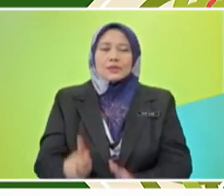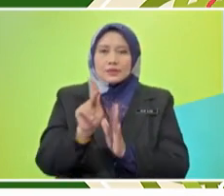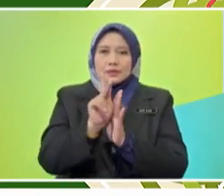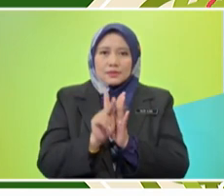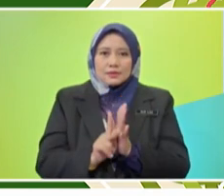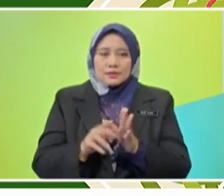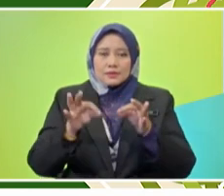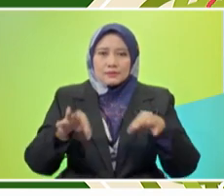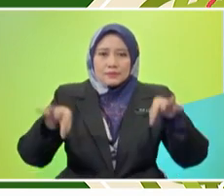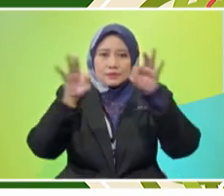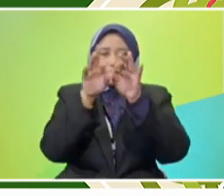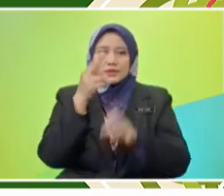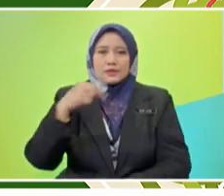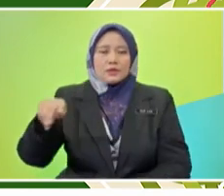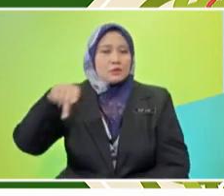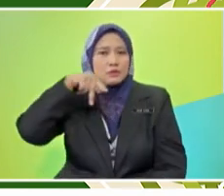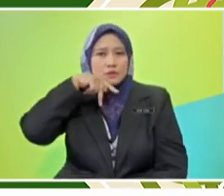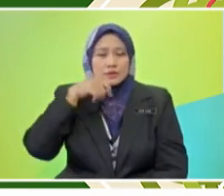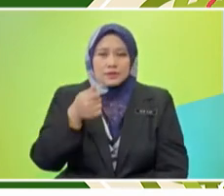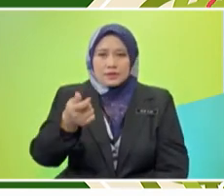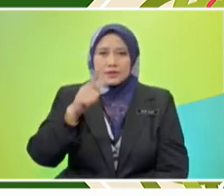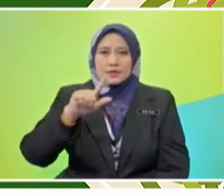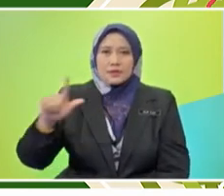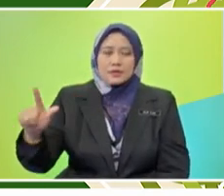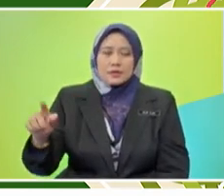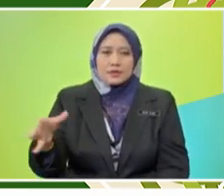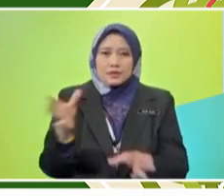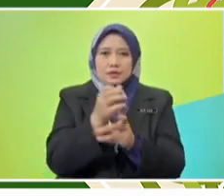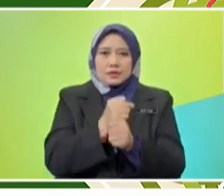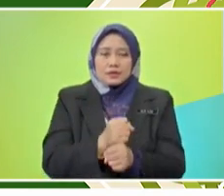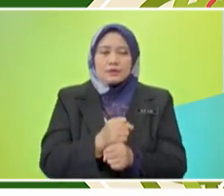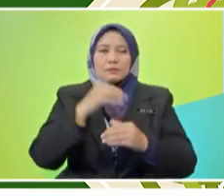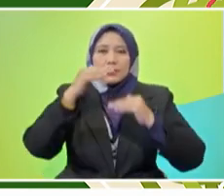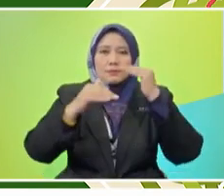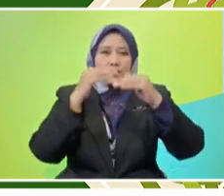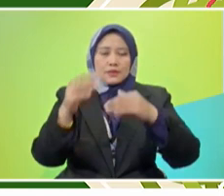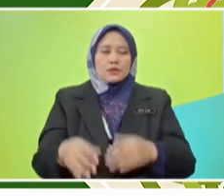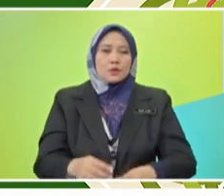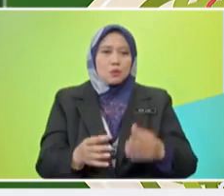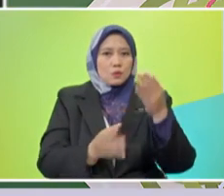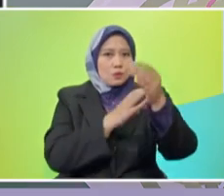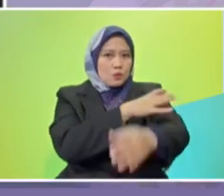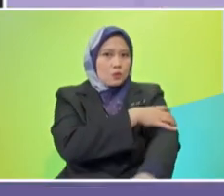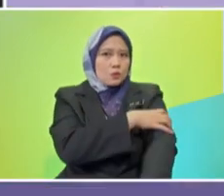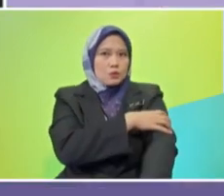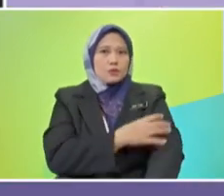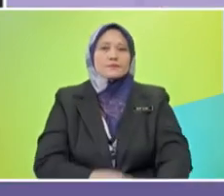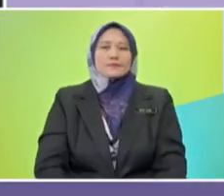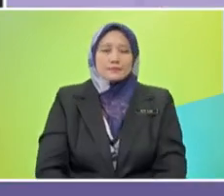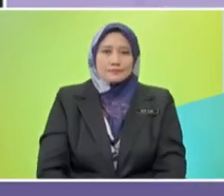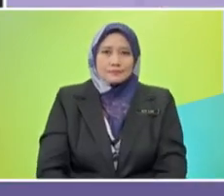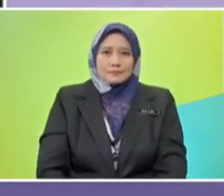Kepentingan protein ialah dapat membina otot dan tisu. Baiklah, ayat tu secara